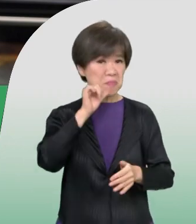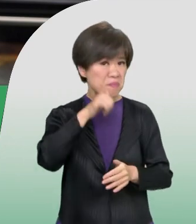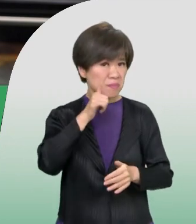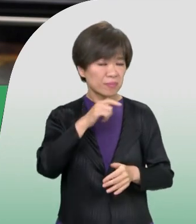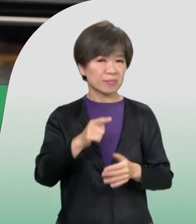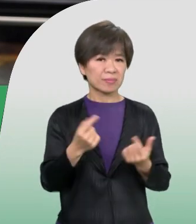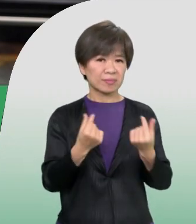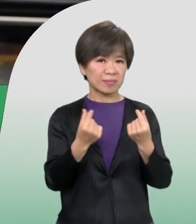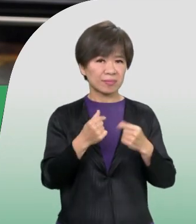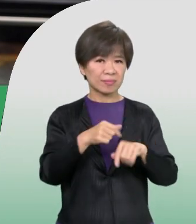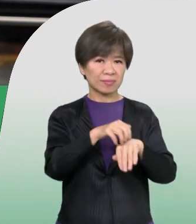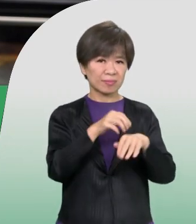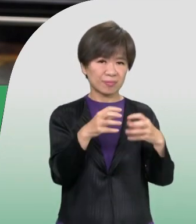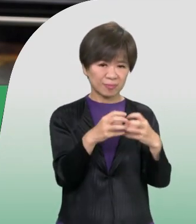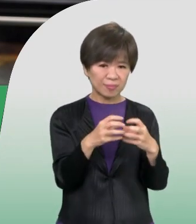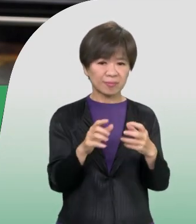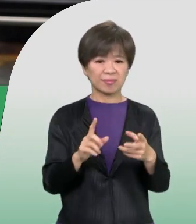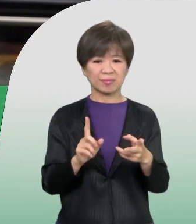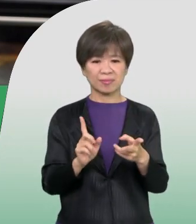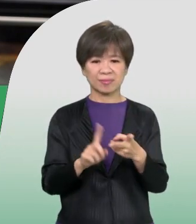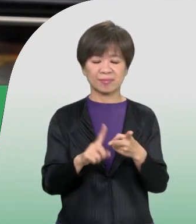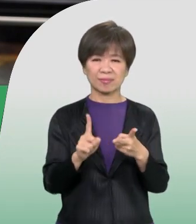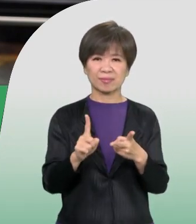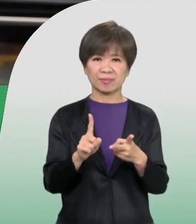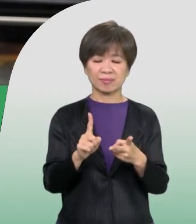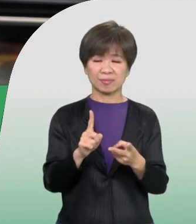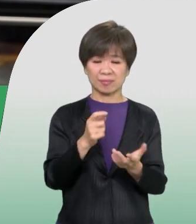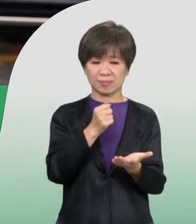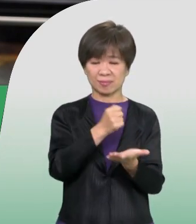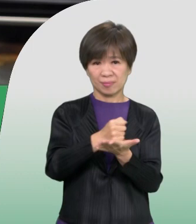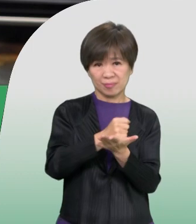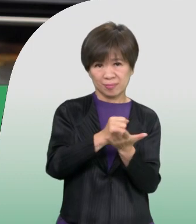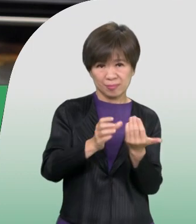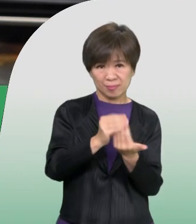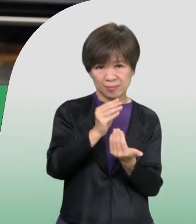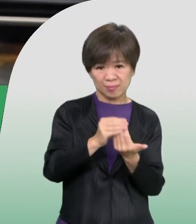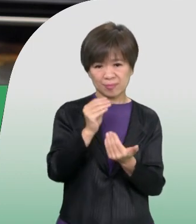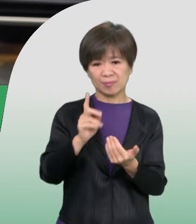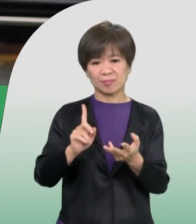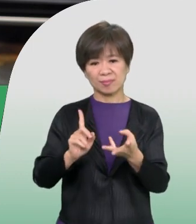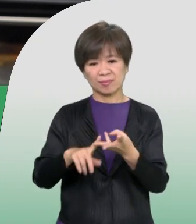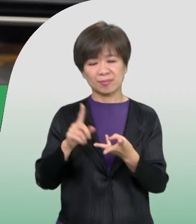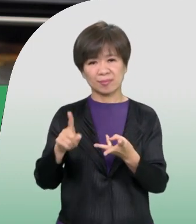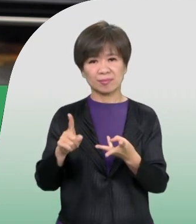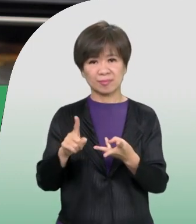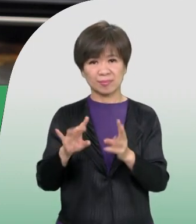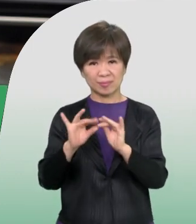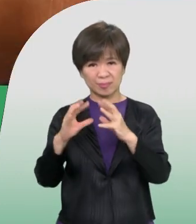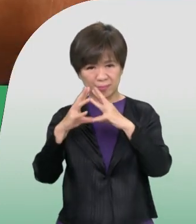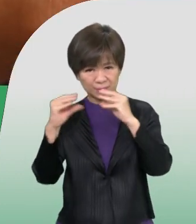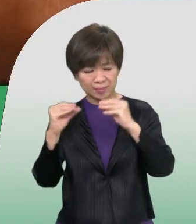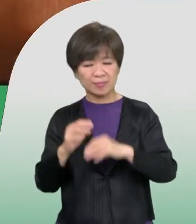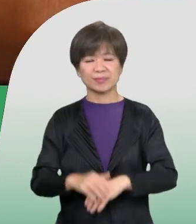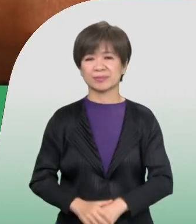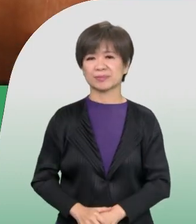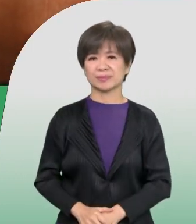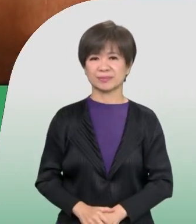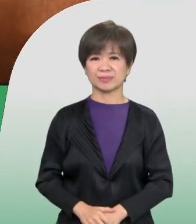县的芋圆啊，或者是擂茶，或者是番薯。